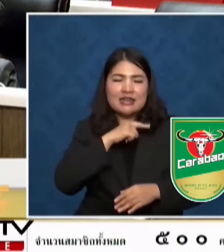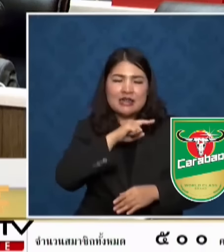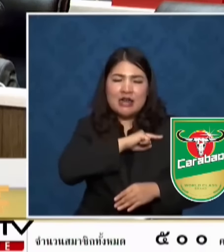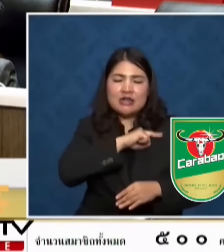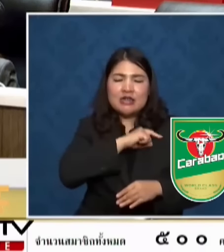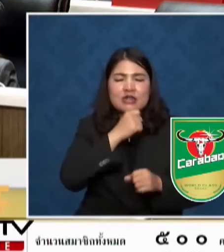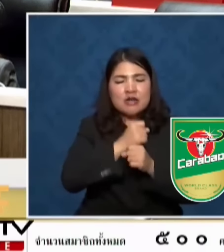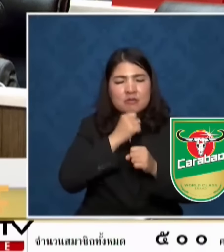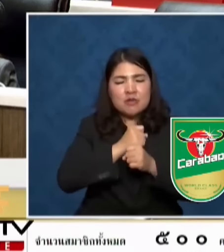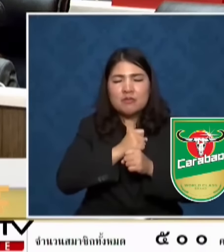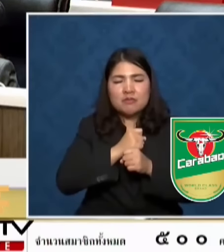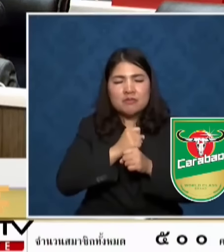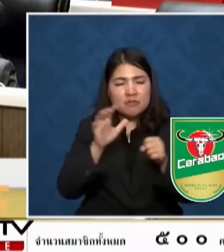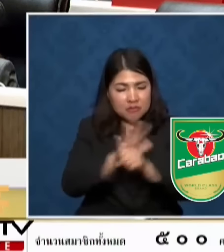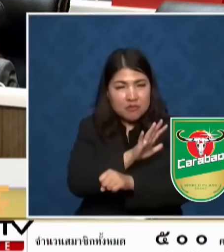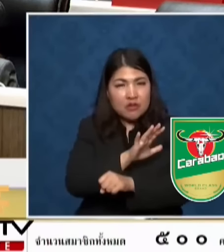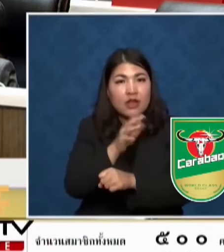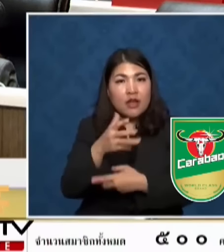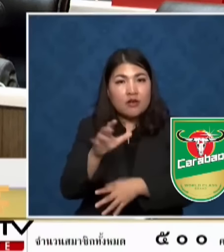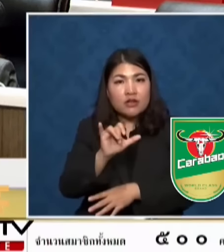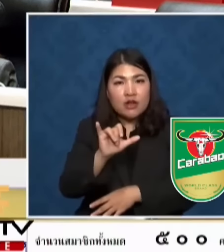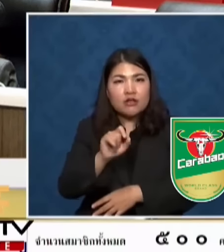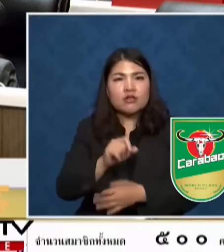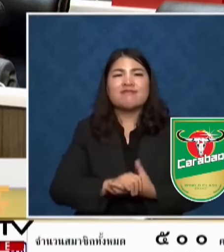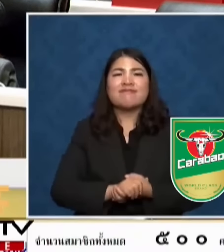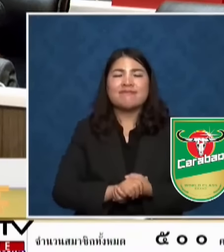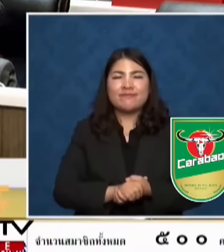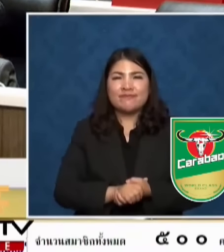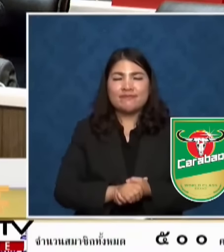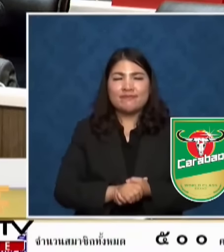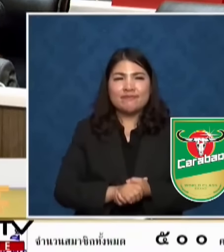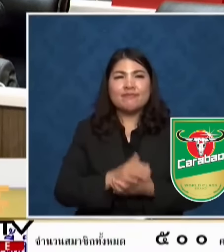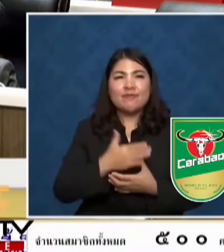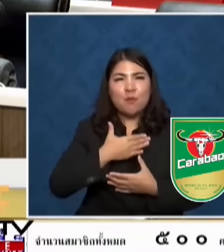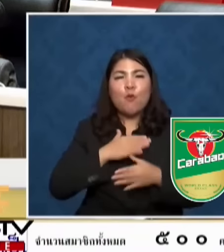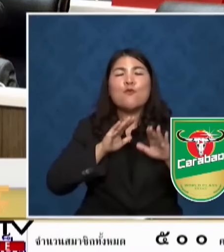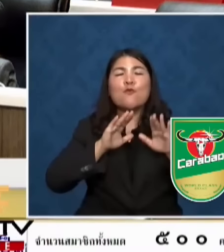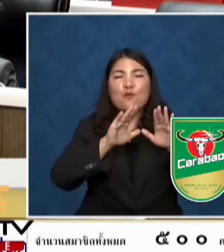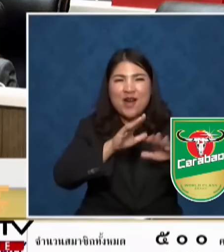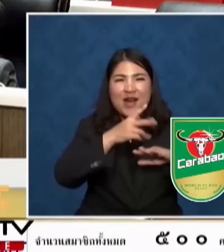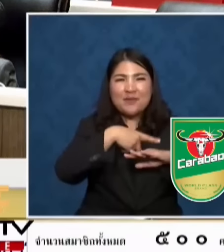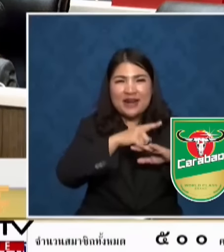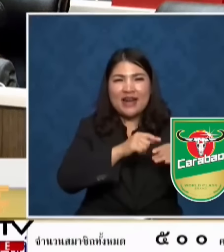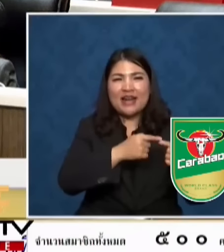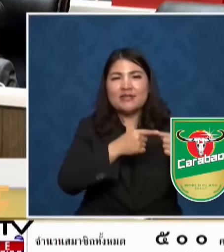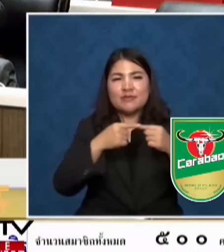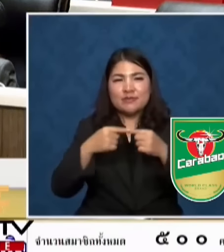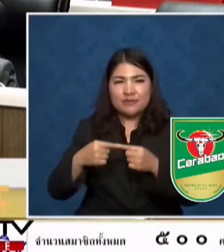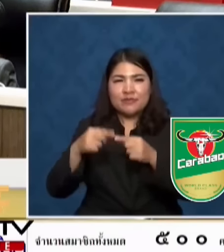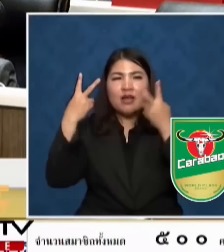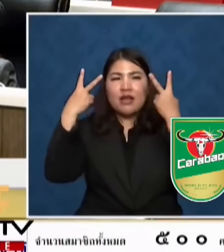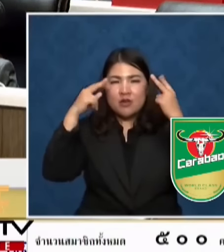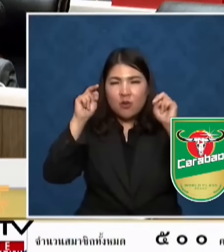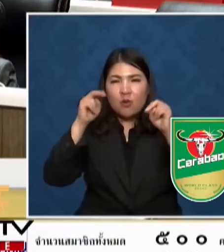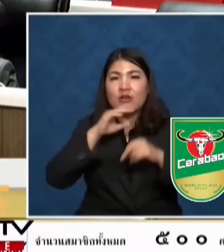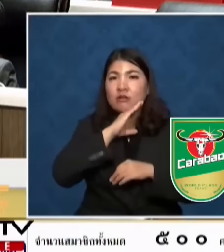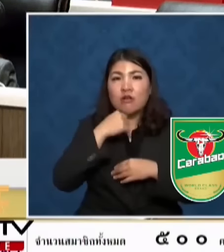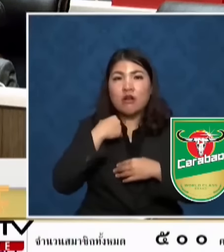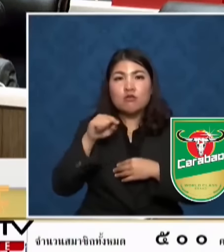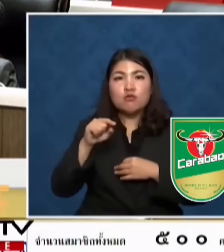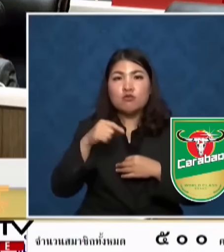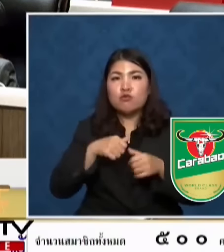พงนะครับก็ตั้งข้อสังเกตว่ารัฐบาลคุณเศรษฐาทำเพื่อใครระหว่างกลุ่มทุนหรือปากท้องประชาชนก็พอคุณเท้งจบปั๊บ